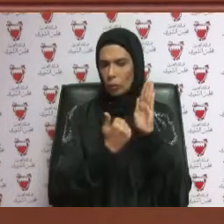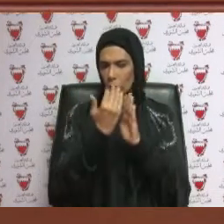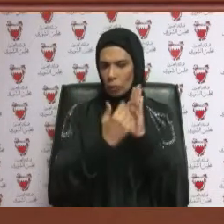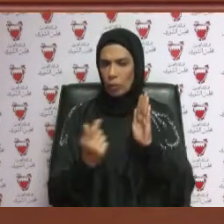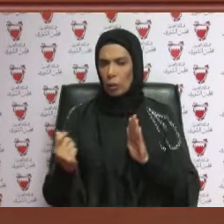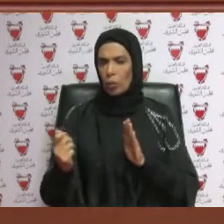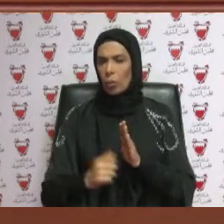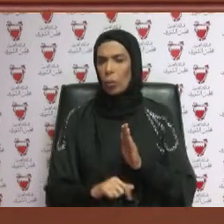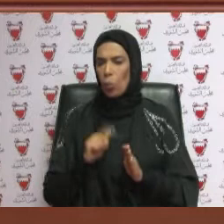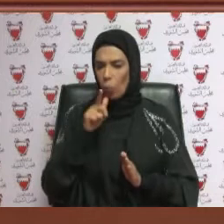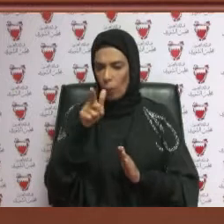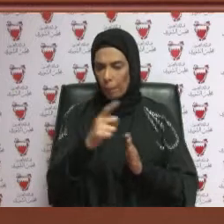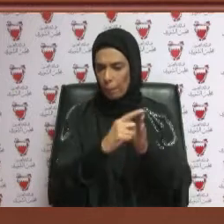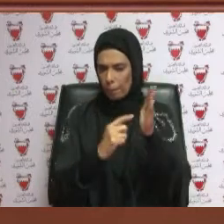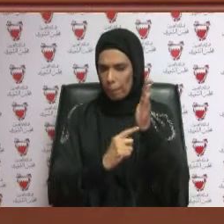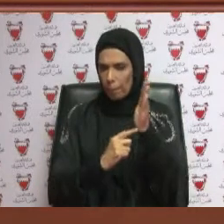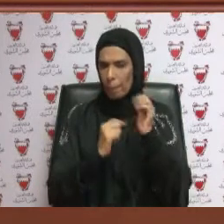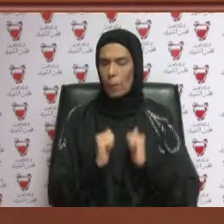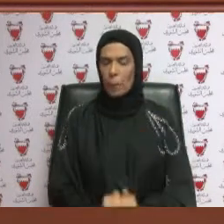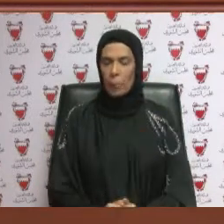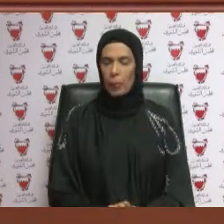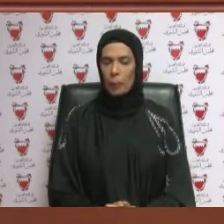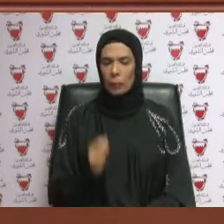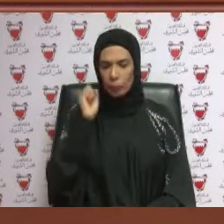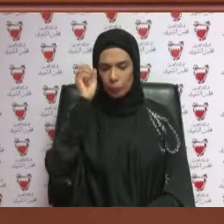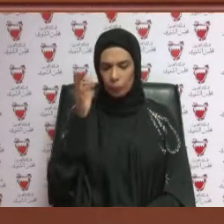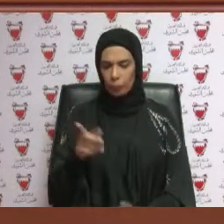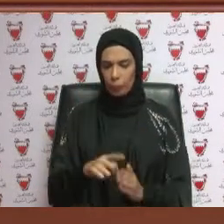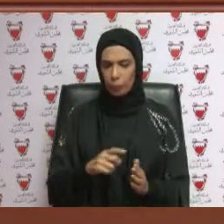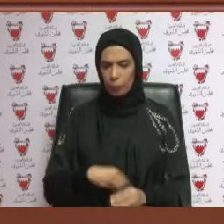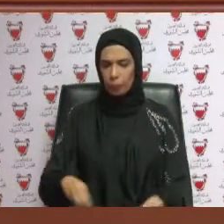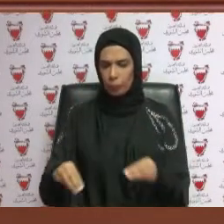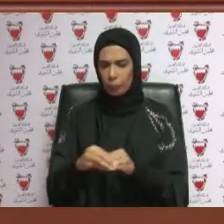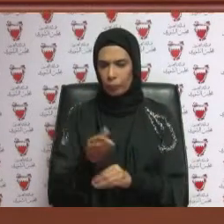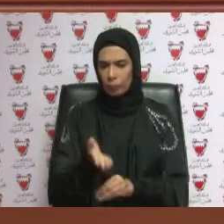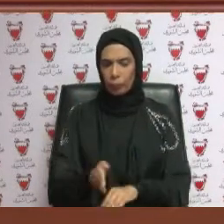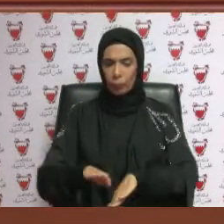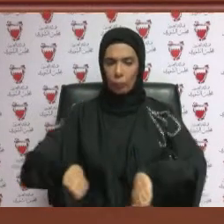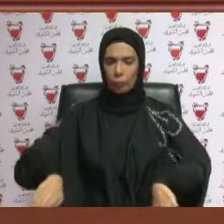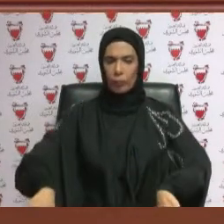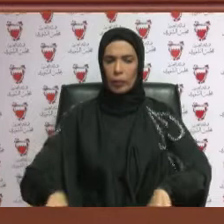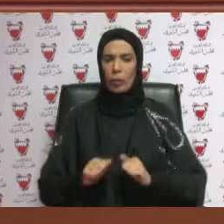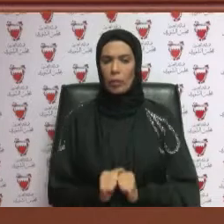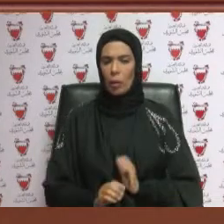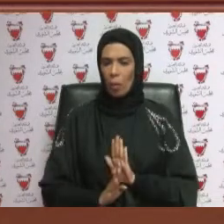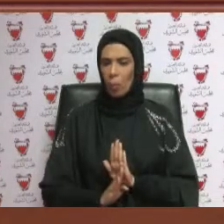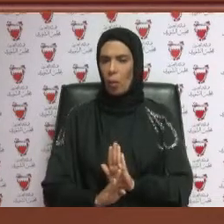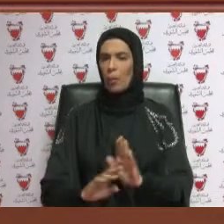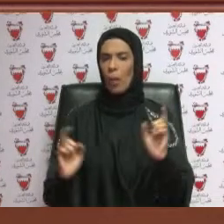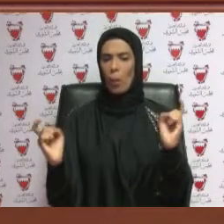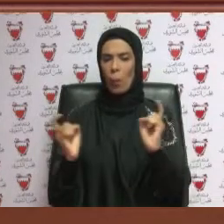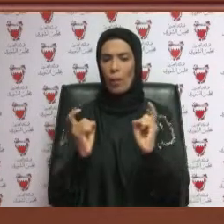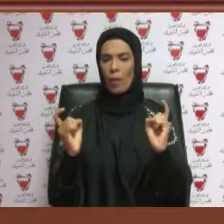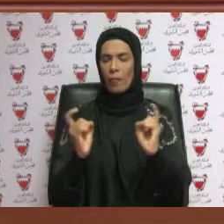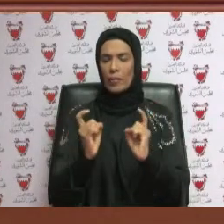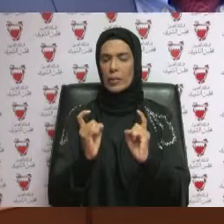الشؤون التشريعية والقانونية. الاقتراح بقانون بتعديل بعض أحكام قانون تشجيع وحماية المنافسة الصادر